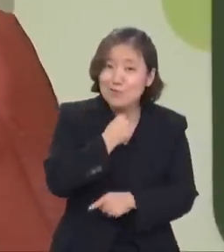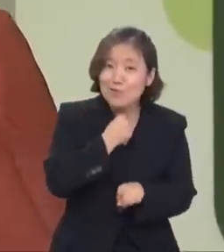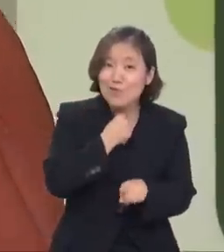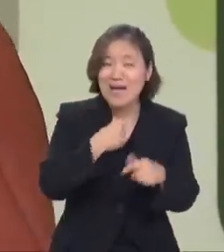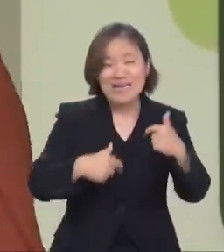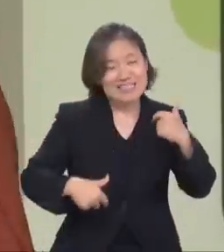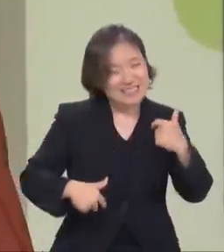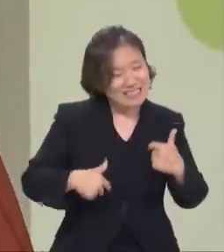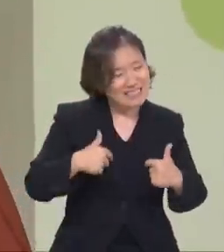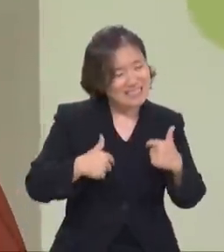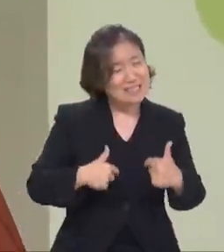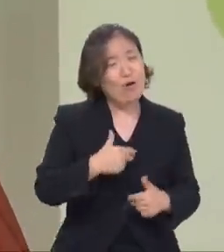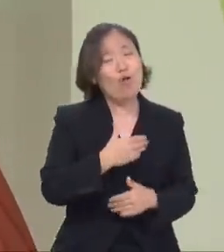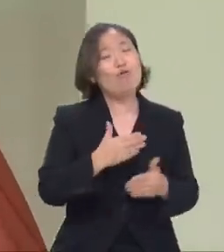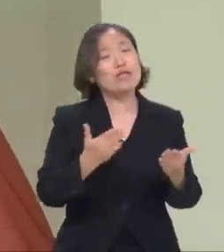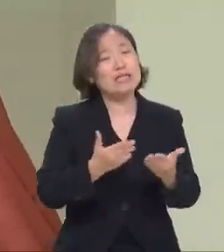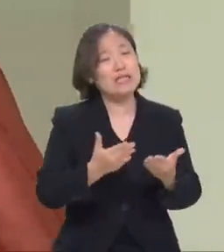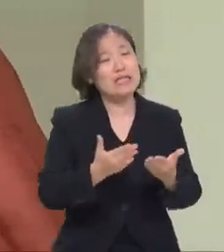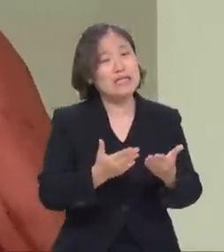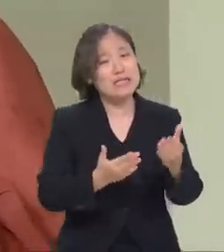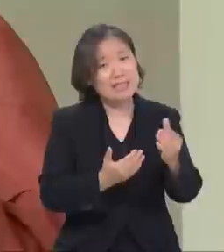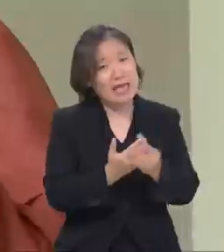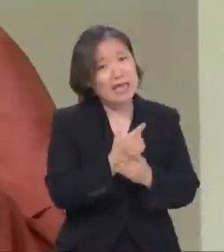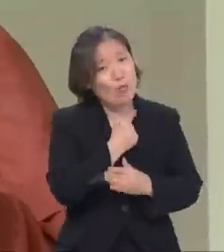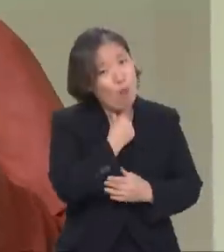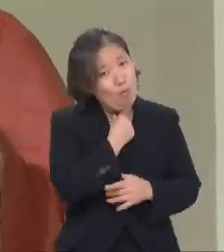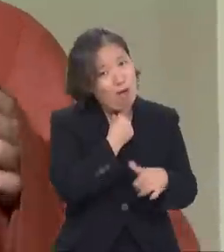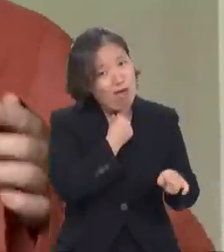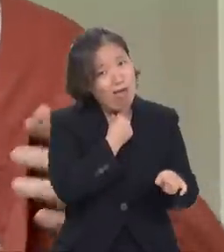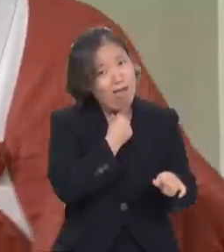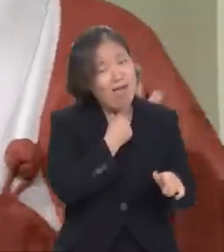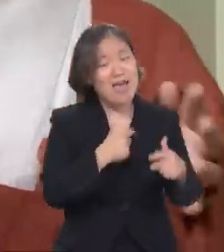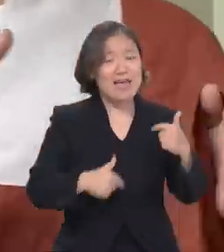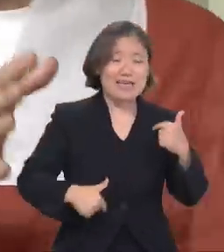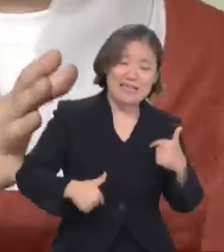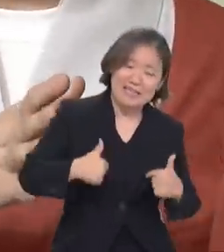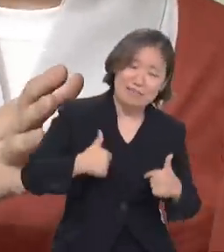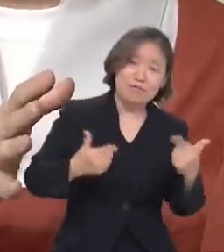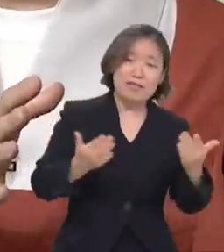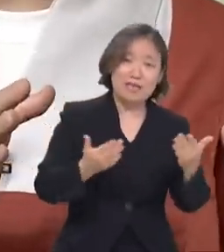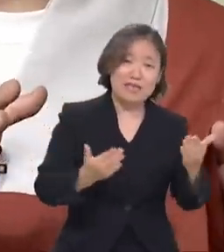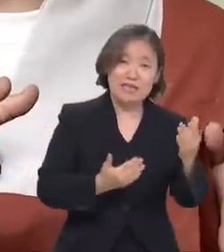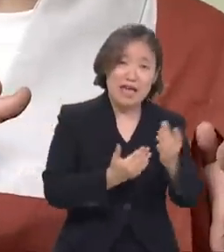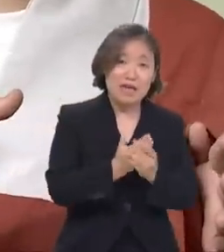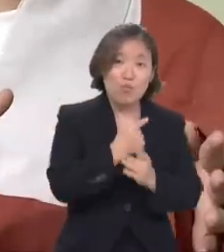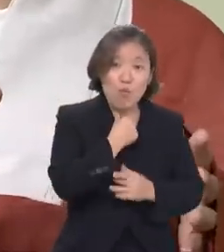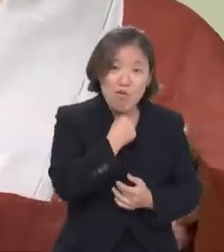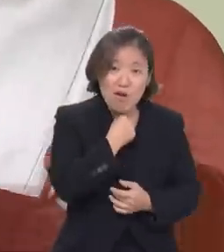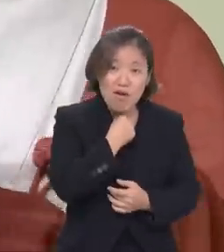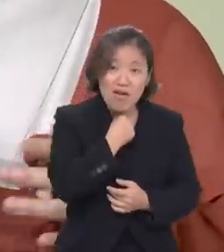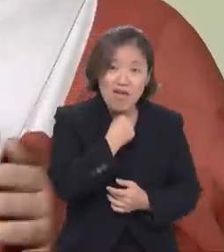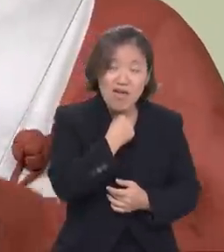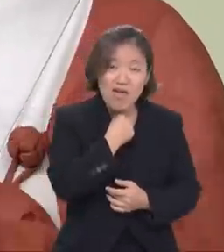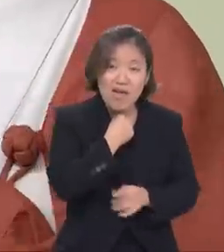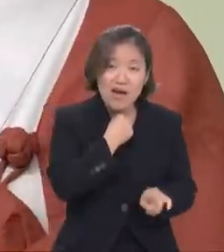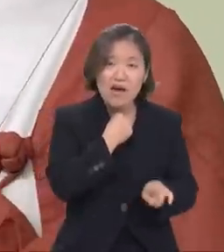일이 항상 일어나기를 바란다면 늘 직분 일만 생기기를 바란다면